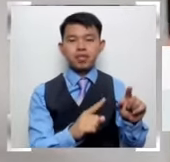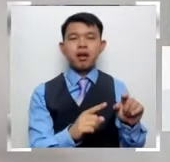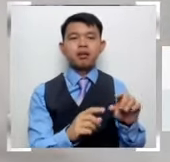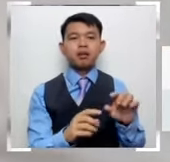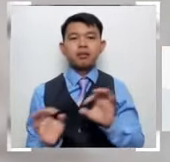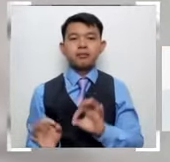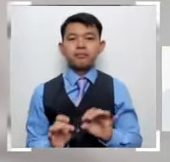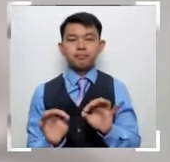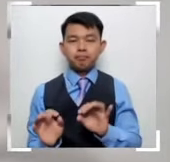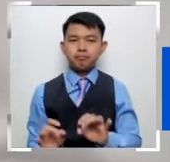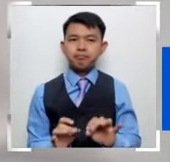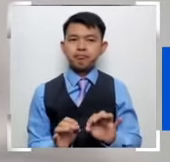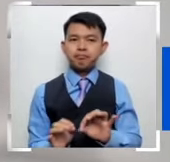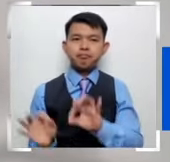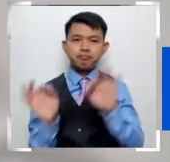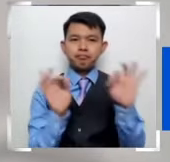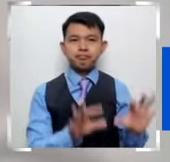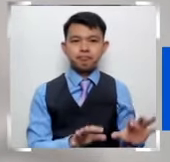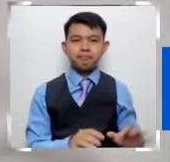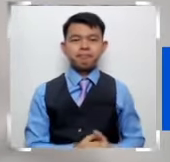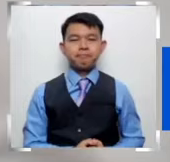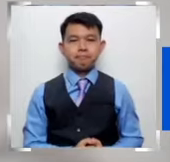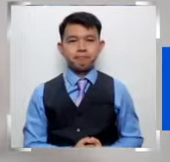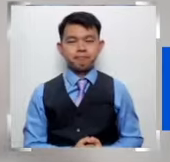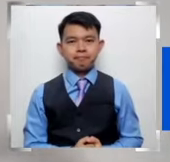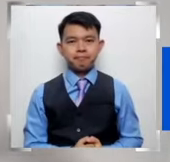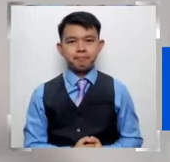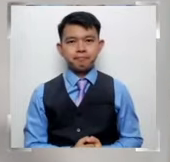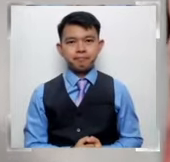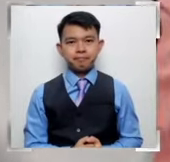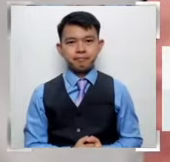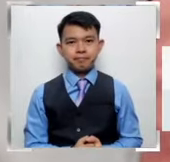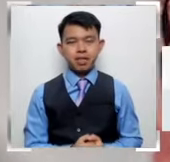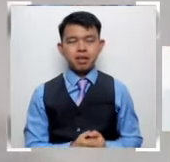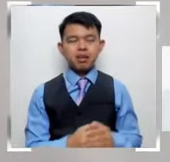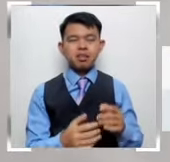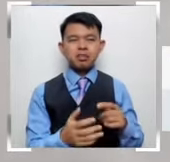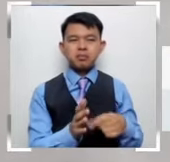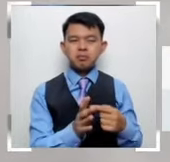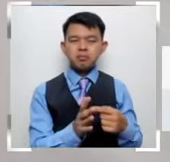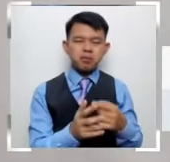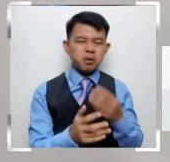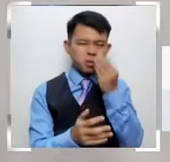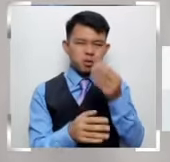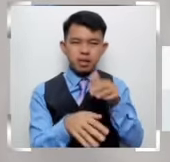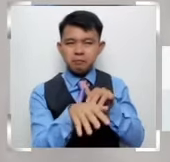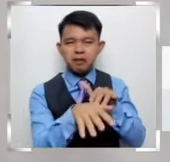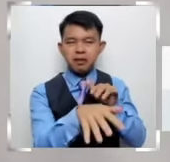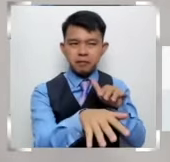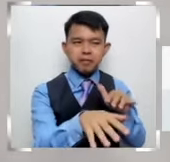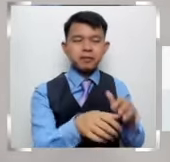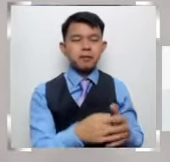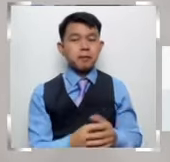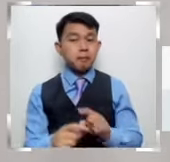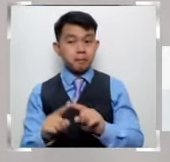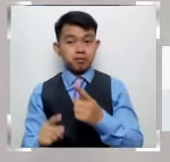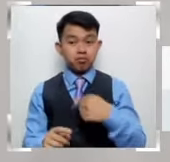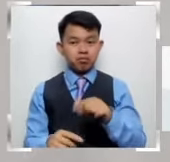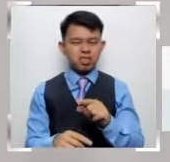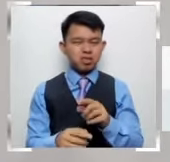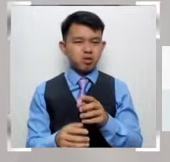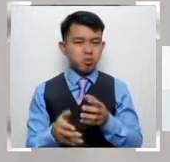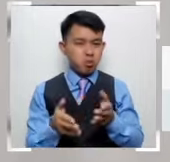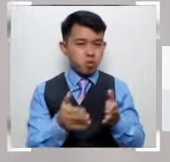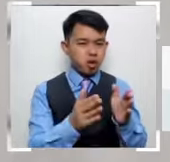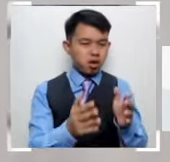mga sa mga exit point. Pero nag-skyway kasi kami, kaya sa mga exit